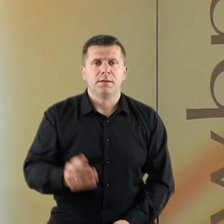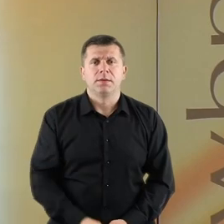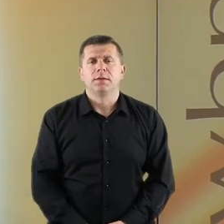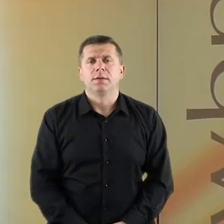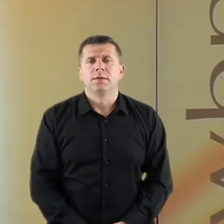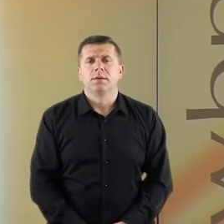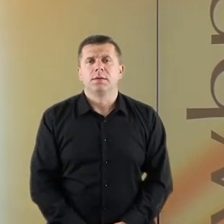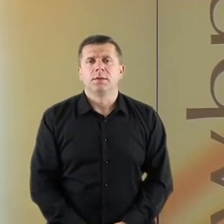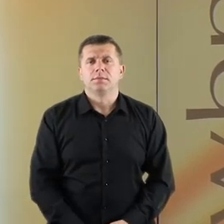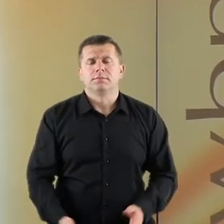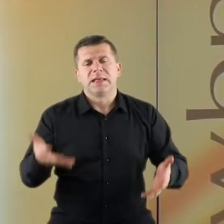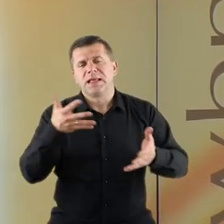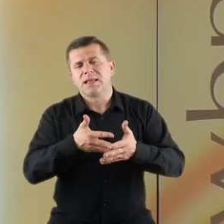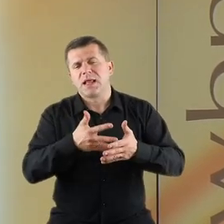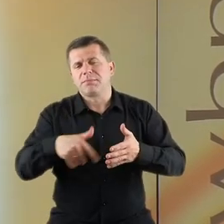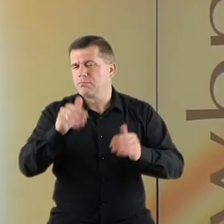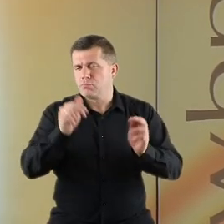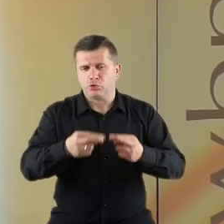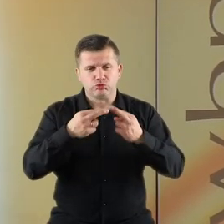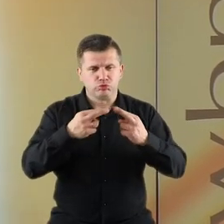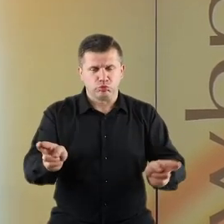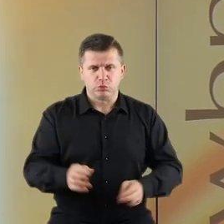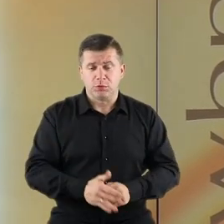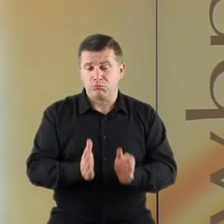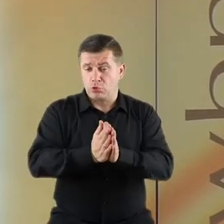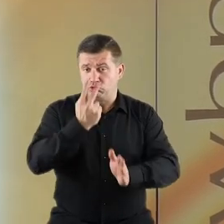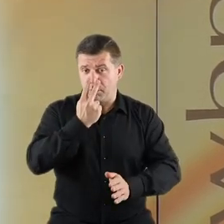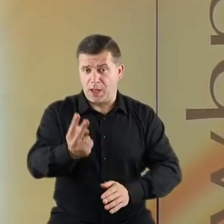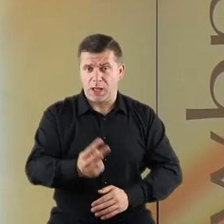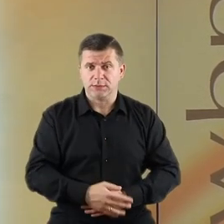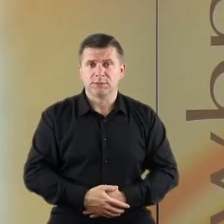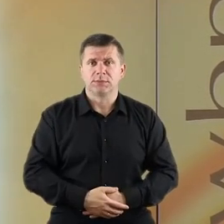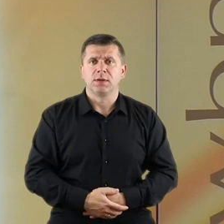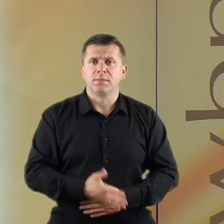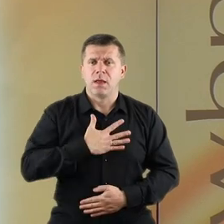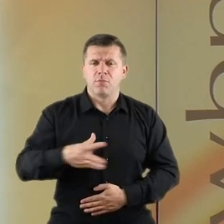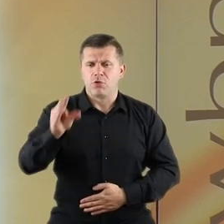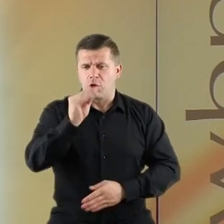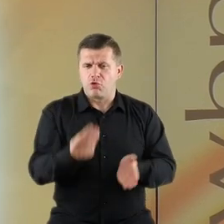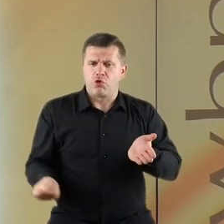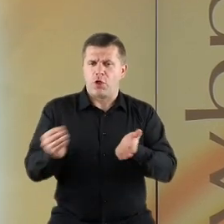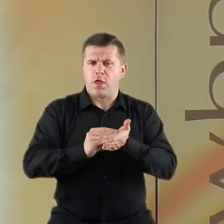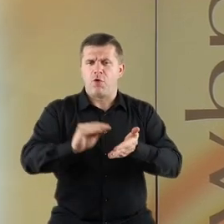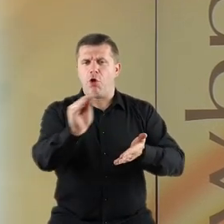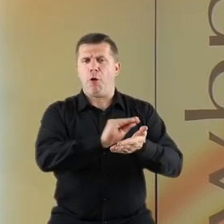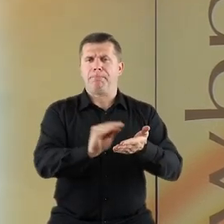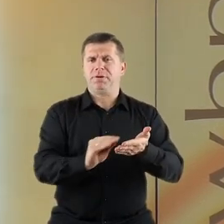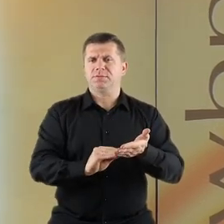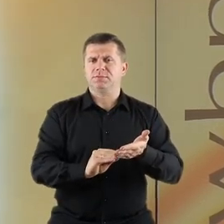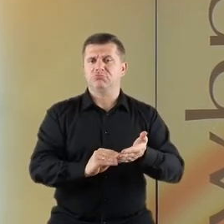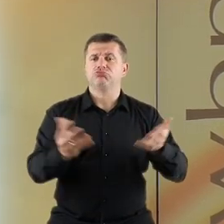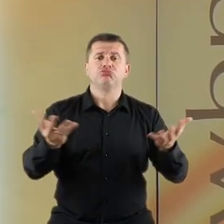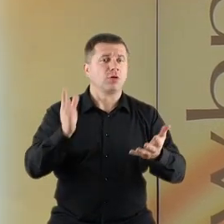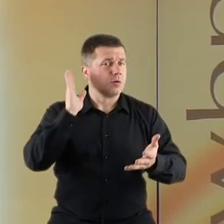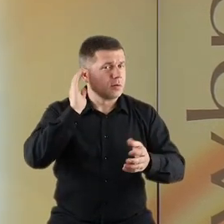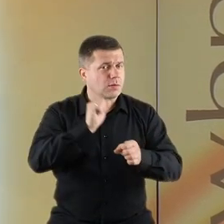interpretację mogą być różne ale proszę popatrzeć mamy tutaj jeszcze dodatkowy opis Gdzie odbywa się